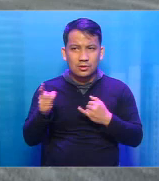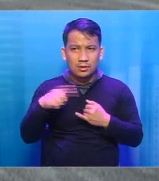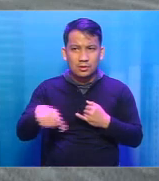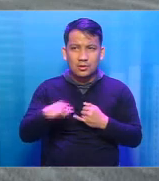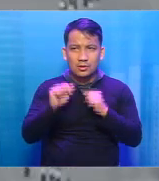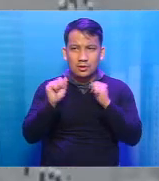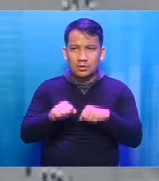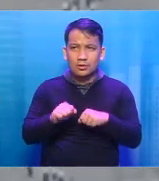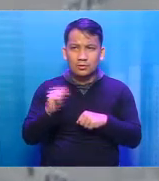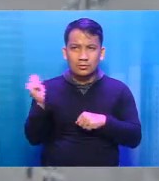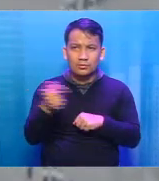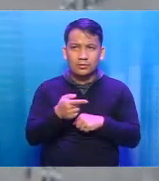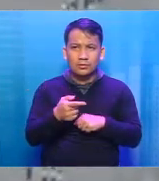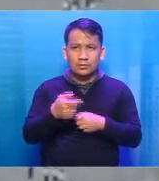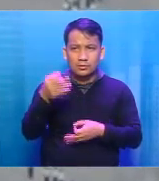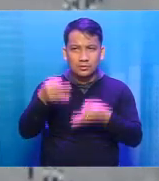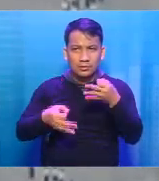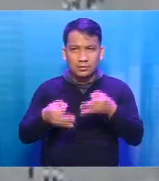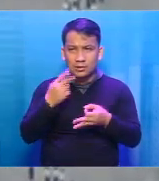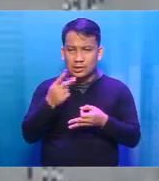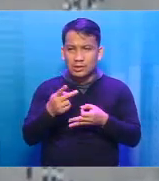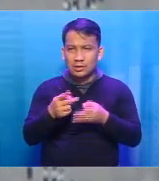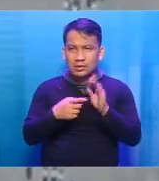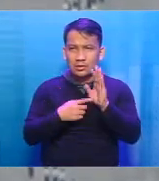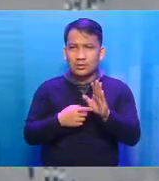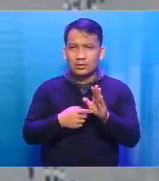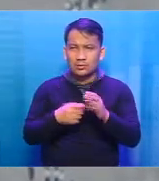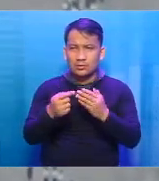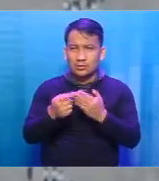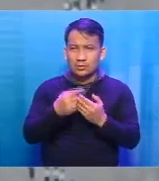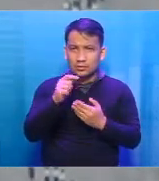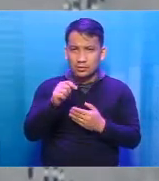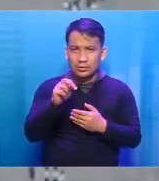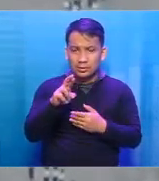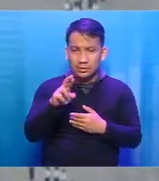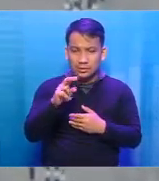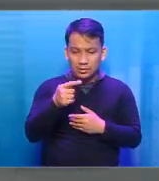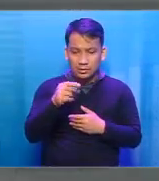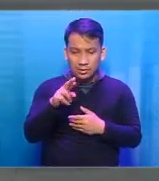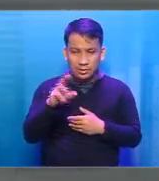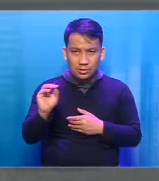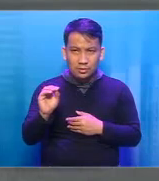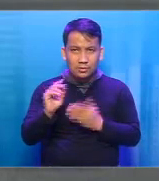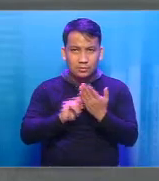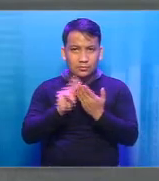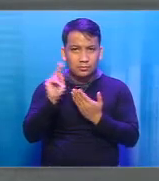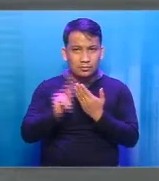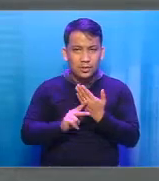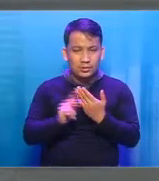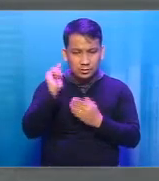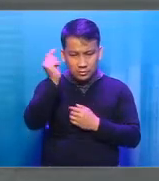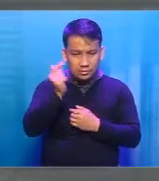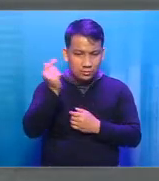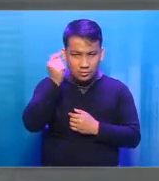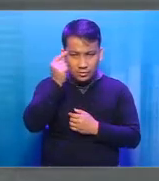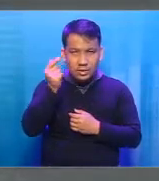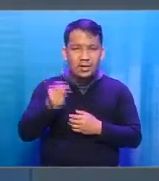niya ang mga judge na nag-i-issue umano ng mga temporary restraining order sa mga proyekto ng